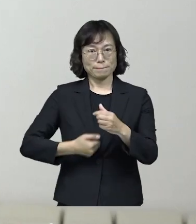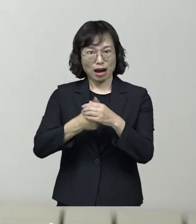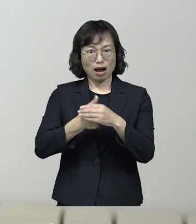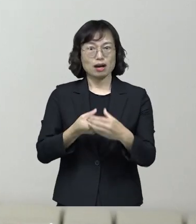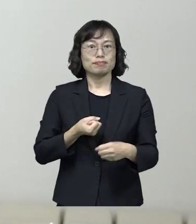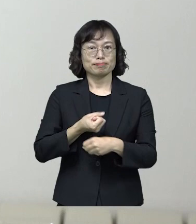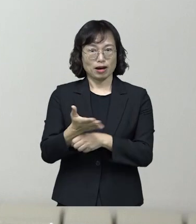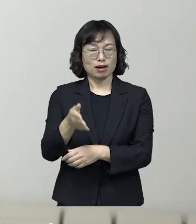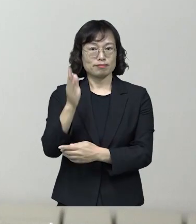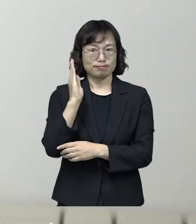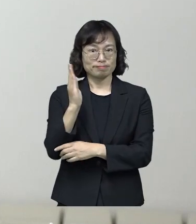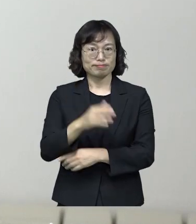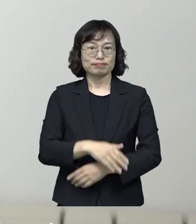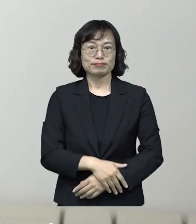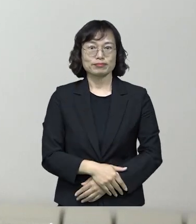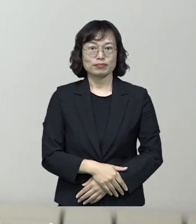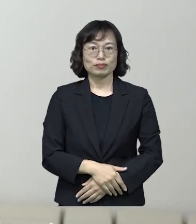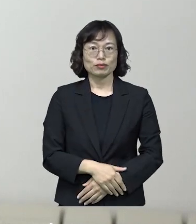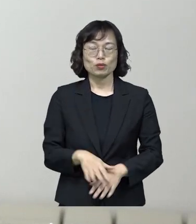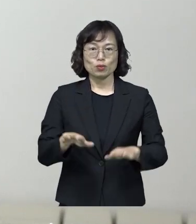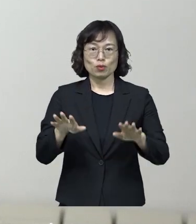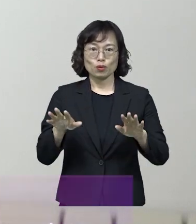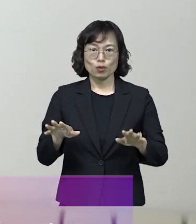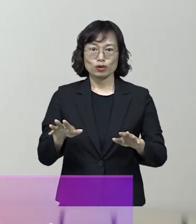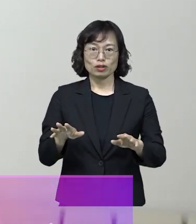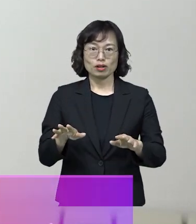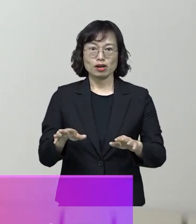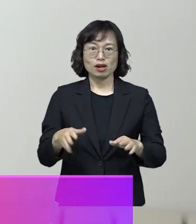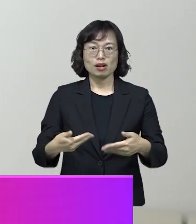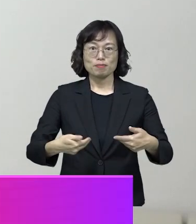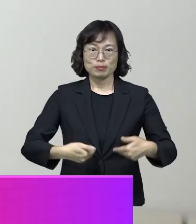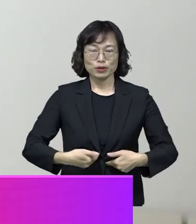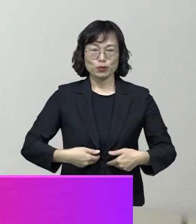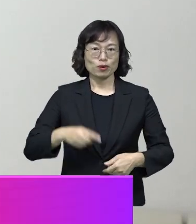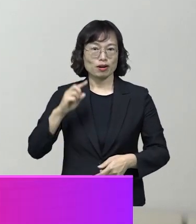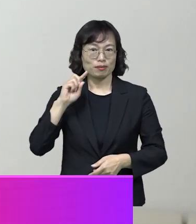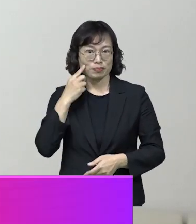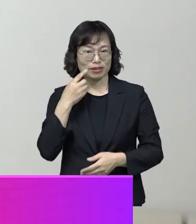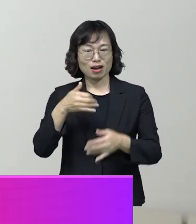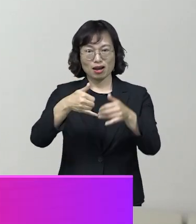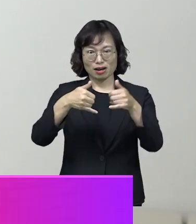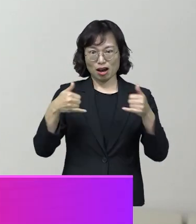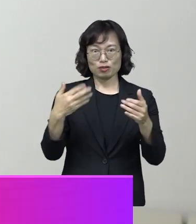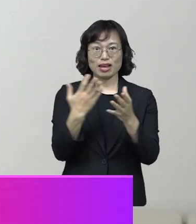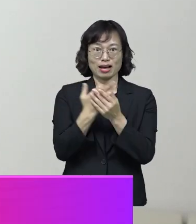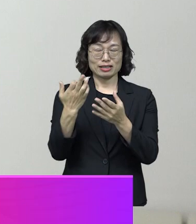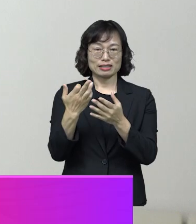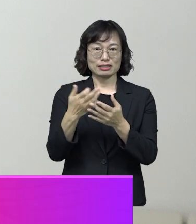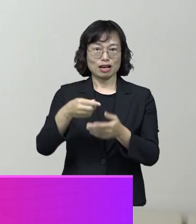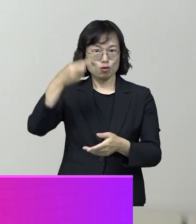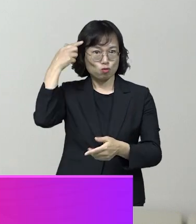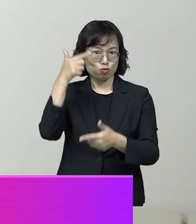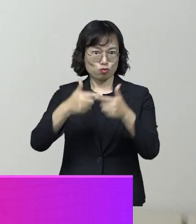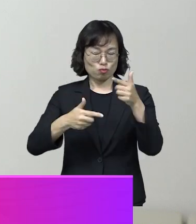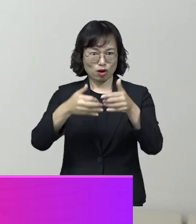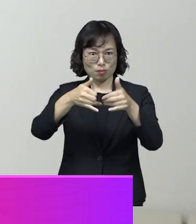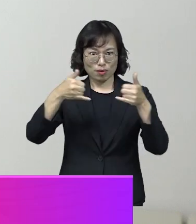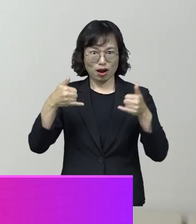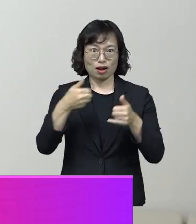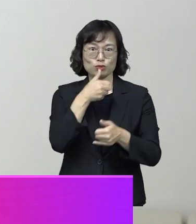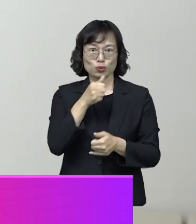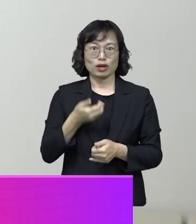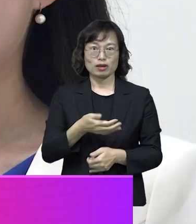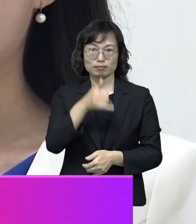양산의 다양한 이슈를 전해드립니다. 이슈연구소. 오늘 이 시간에는 실용과 미의 가구 양산반다지